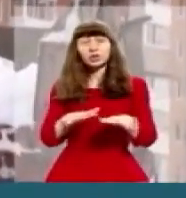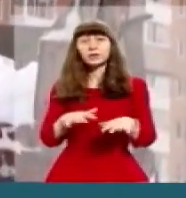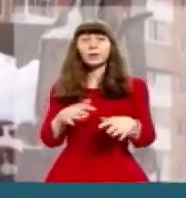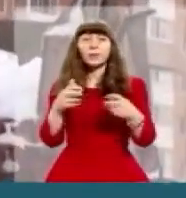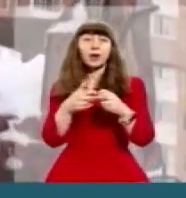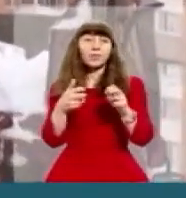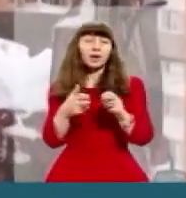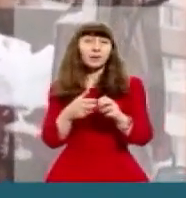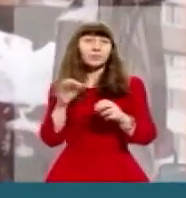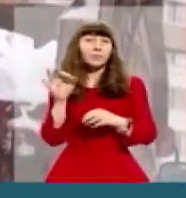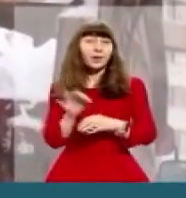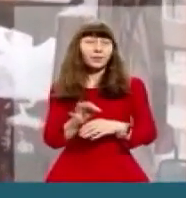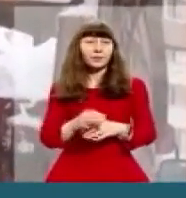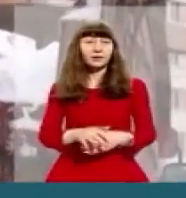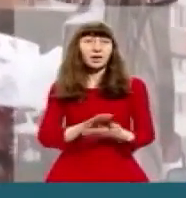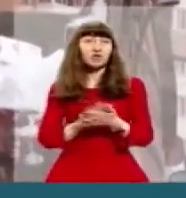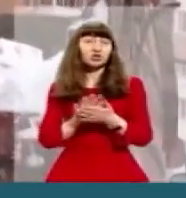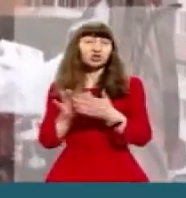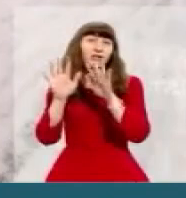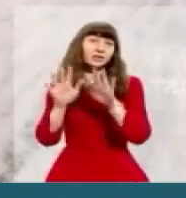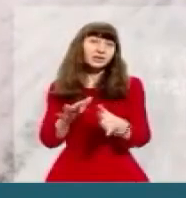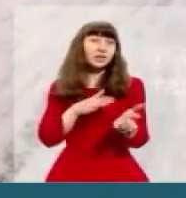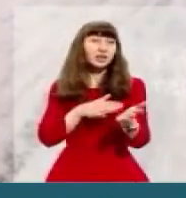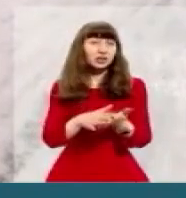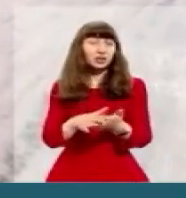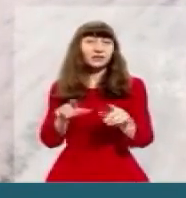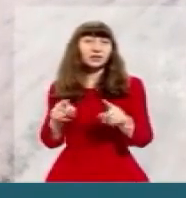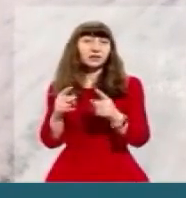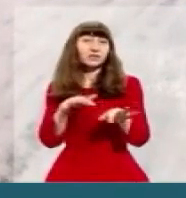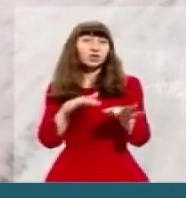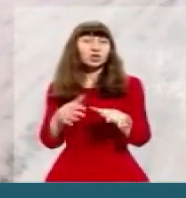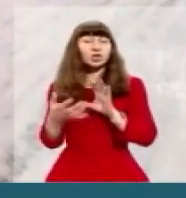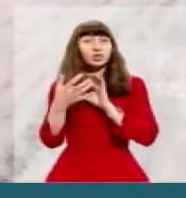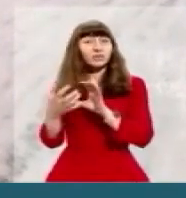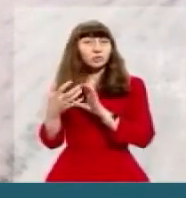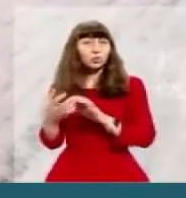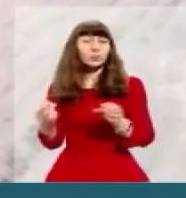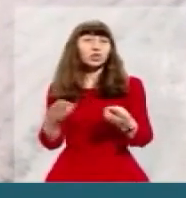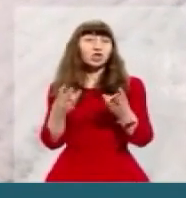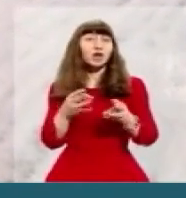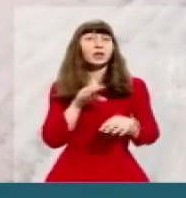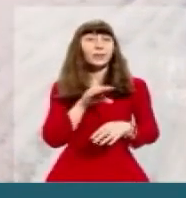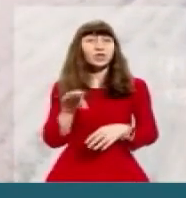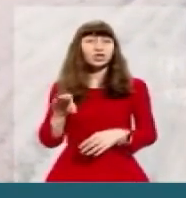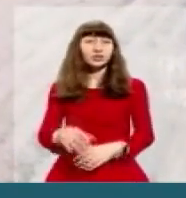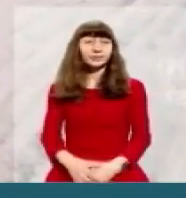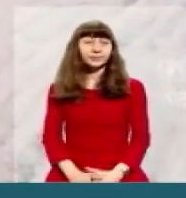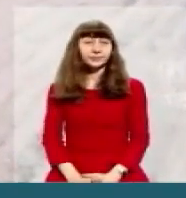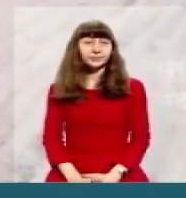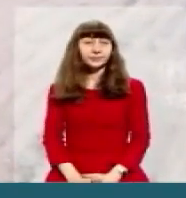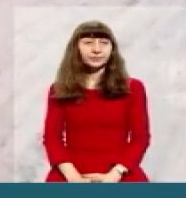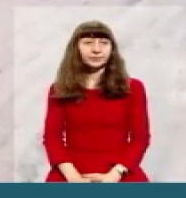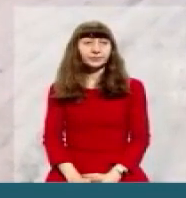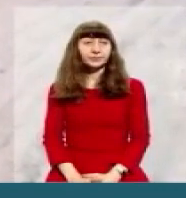последствиями непогоды, очистить дороги и тротуары от снега и льда, наладить движение автобусов и скорых и пожарных машин по улицам города.